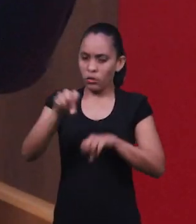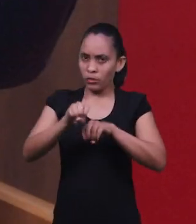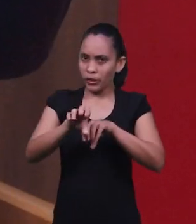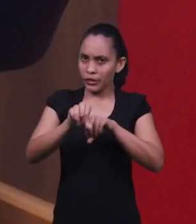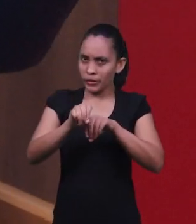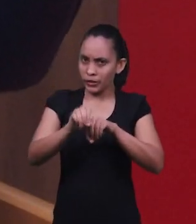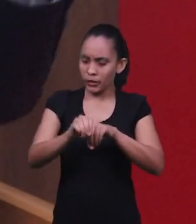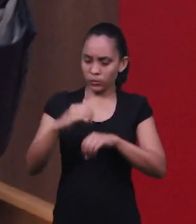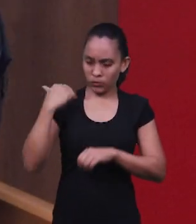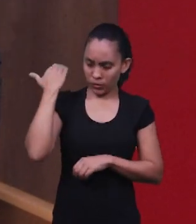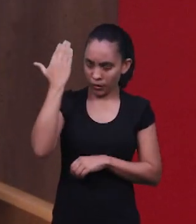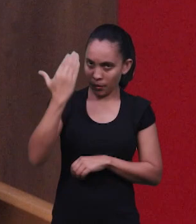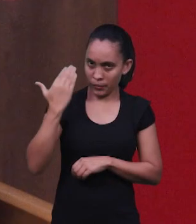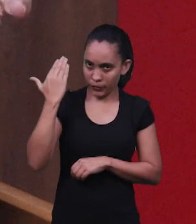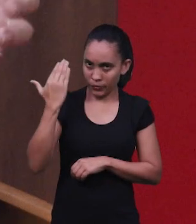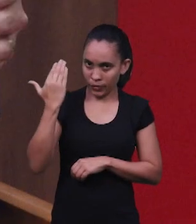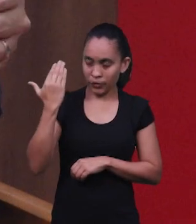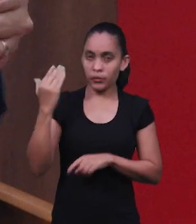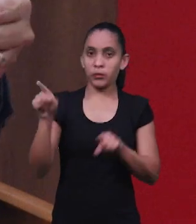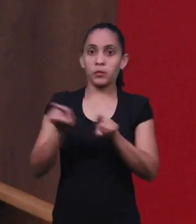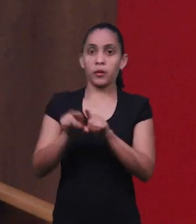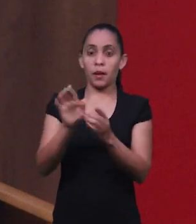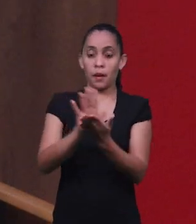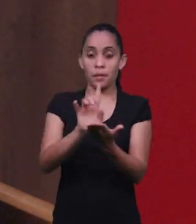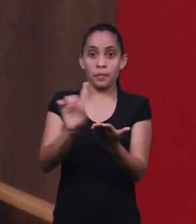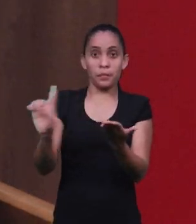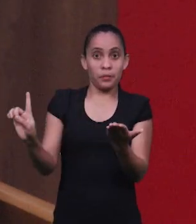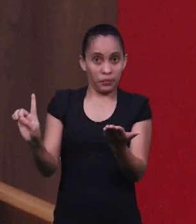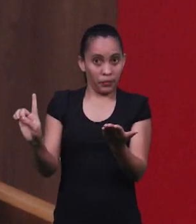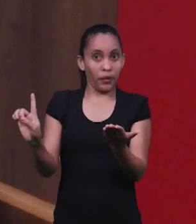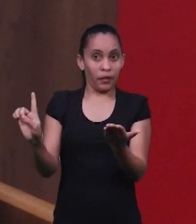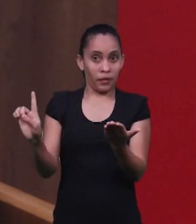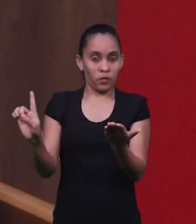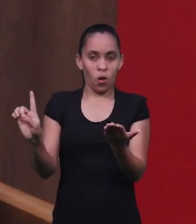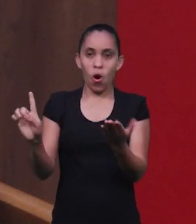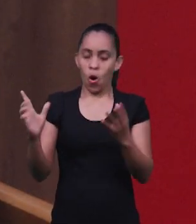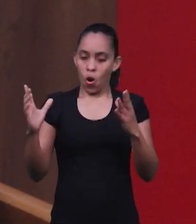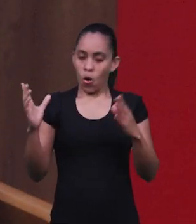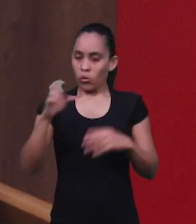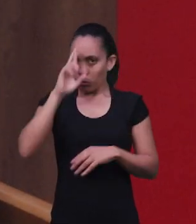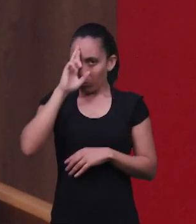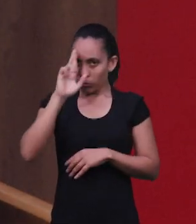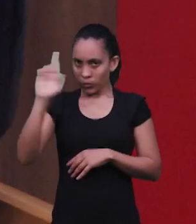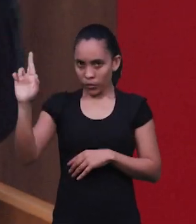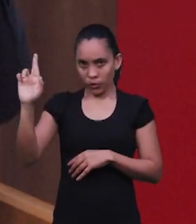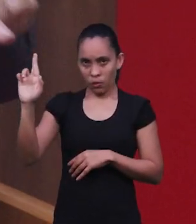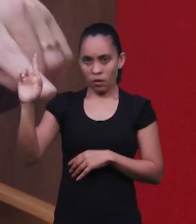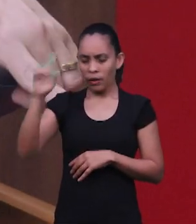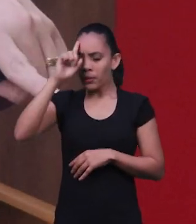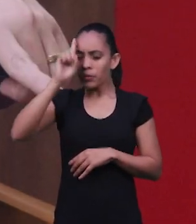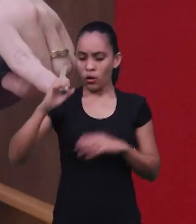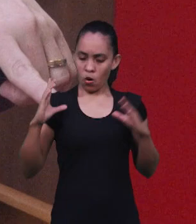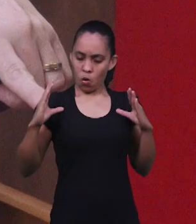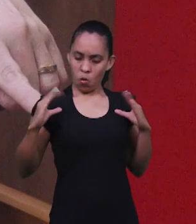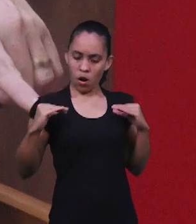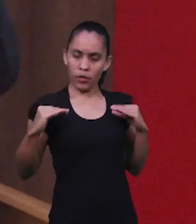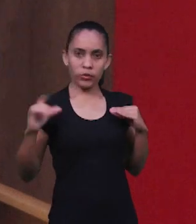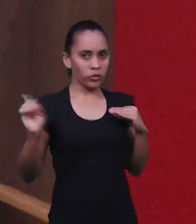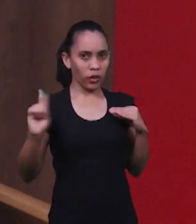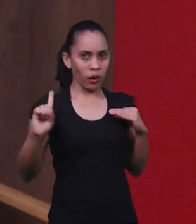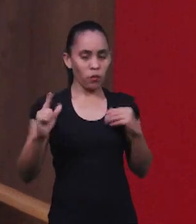doctrine. Parce que la Bible dit que le Seigneur, il n'a pas commissionné les anges pour cette fonction. La mission de